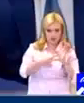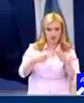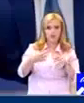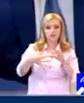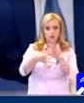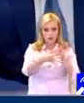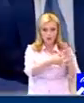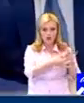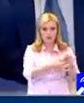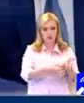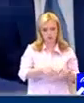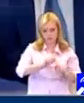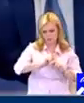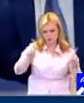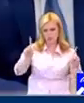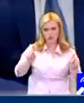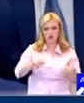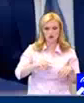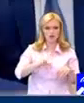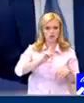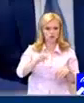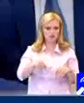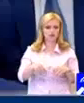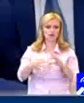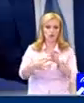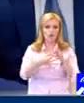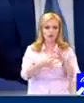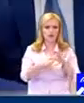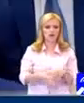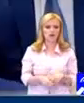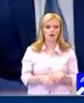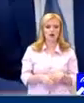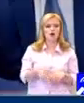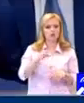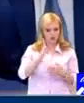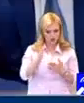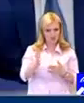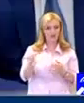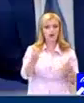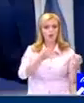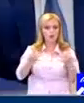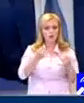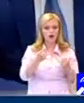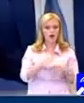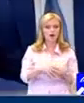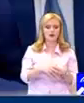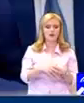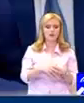avea o comunicare, voi avea o relație cât se poate de instituțională cu